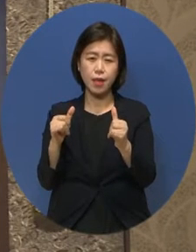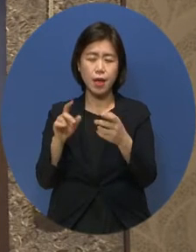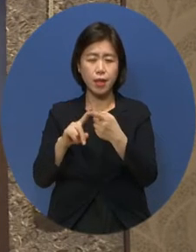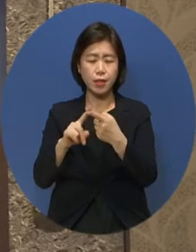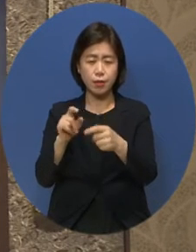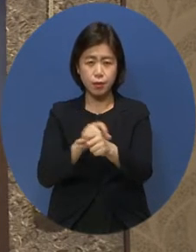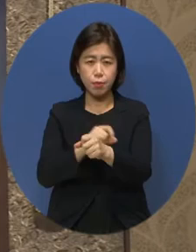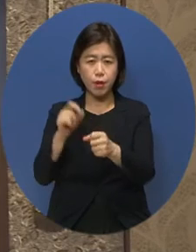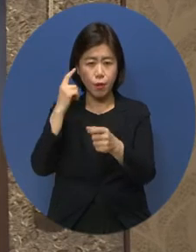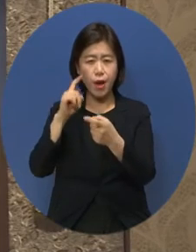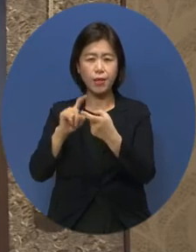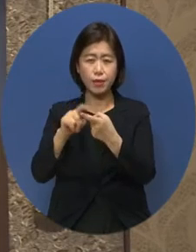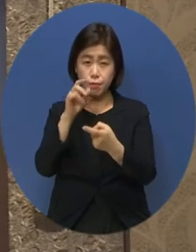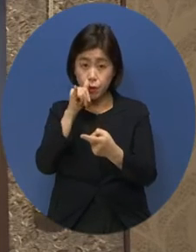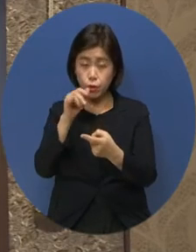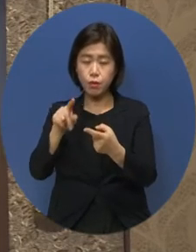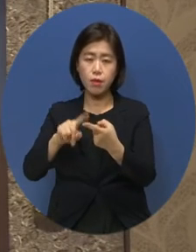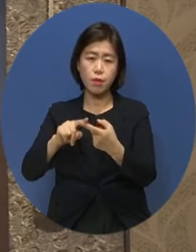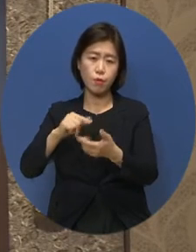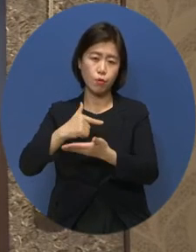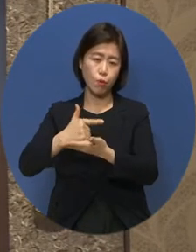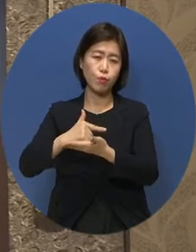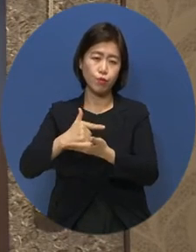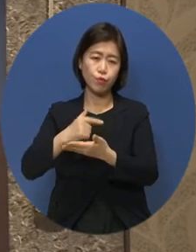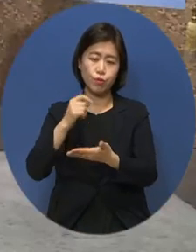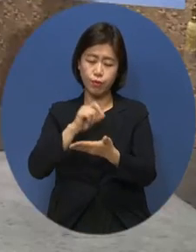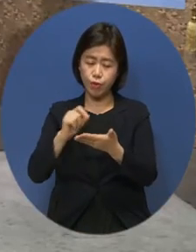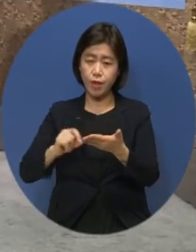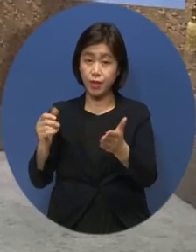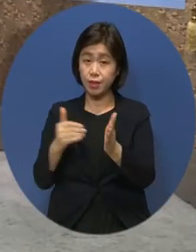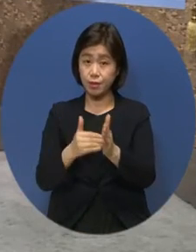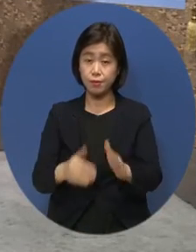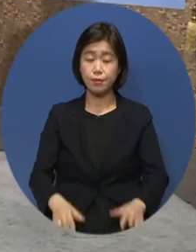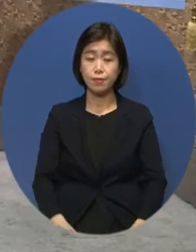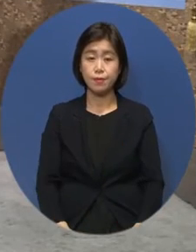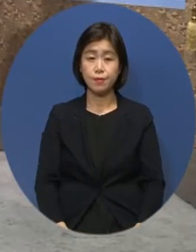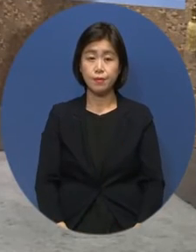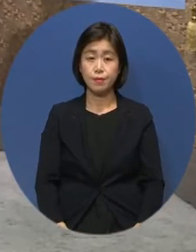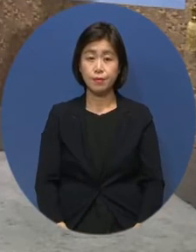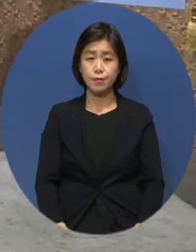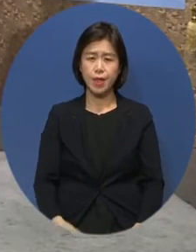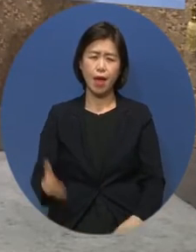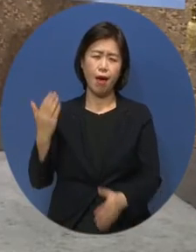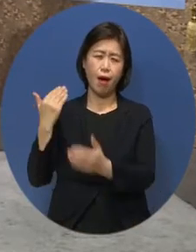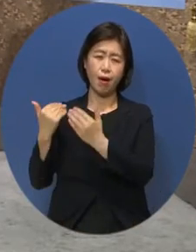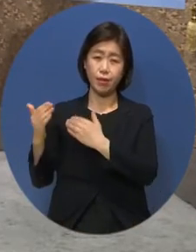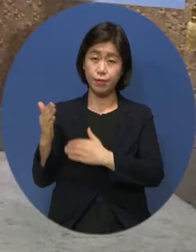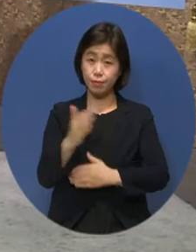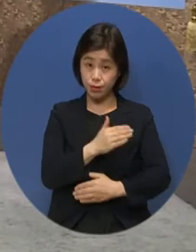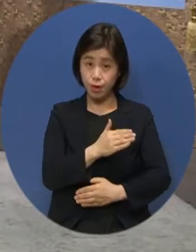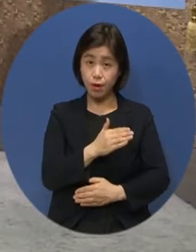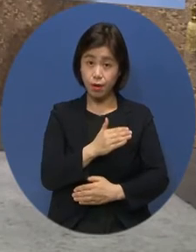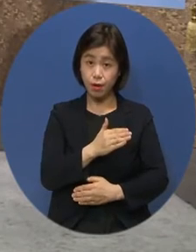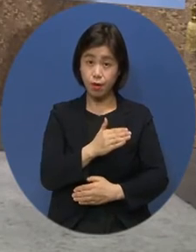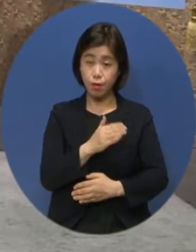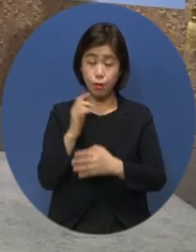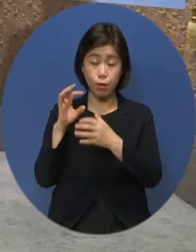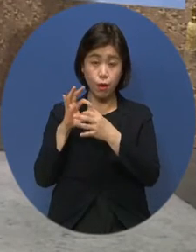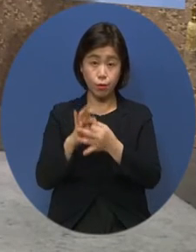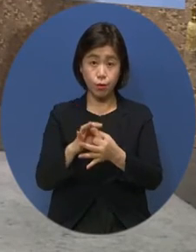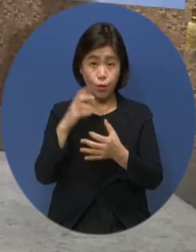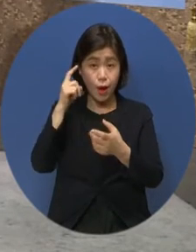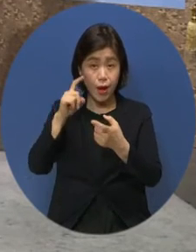아 쪽팔려 이렇게 참여하게 되었습니다 5 그러니까 오래 전부터 계속해서 이 관심이